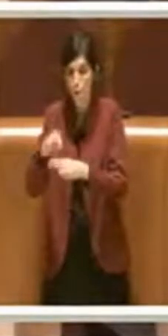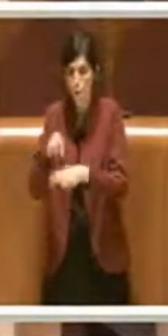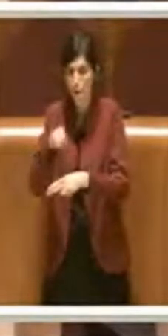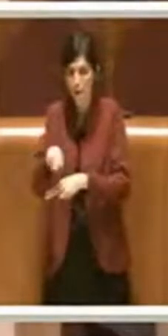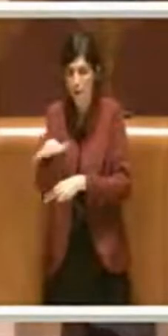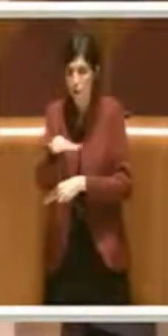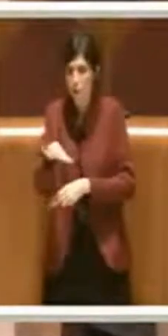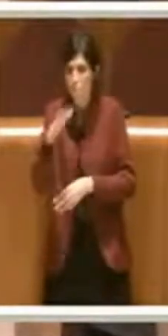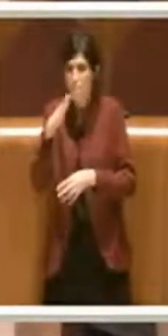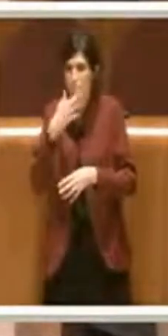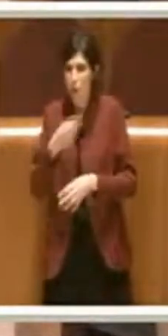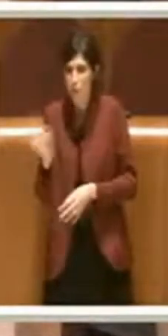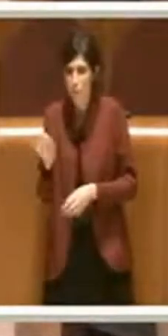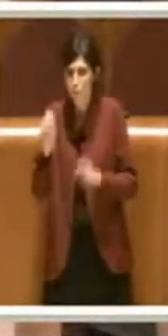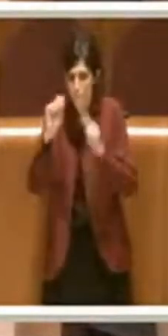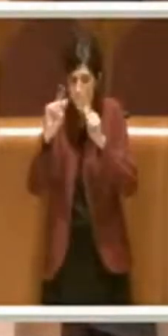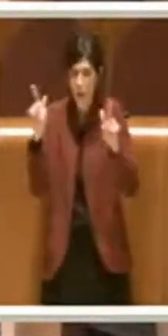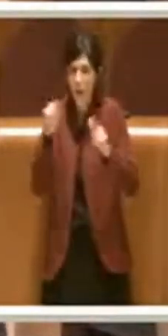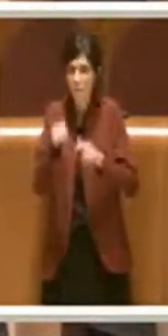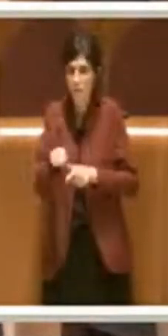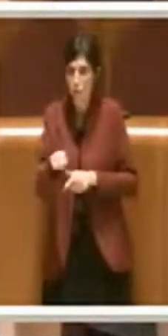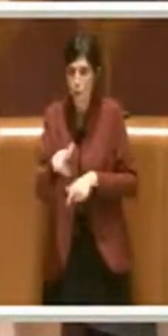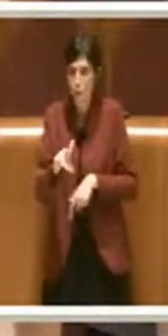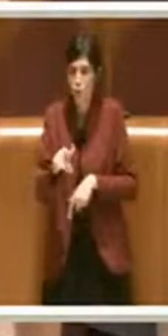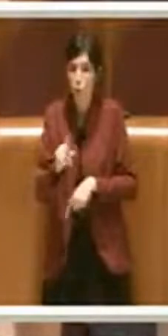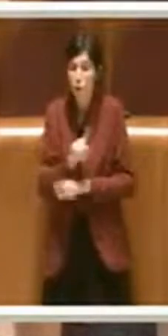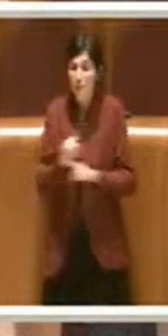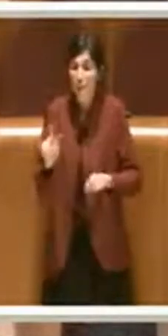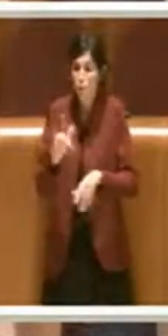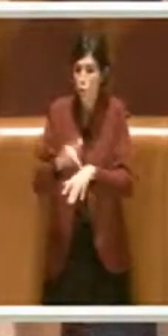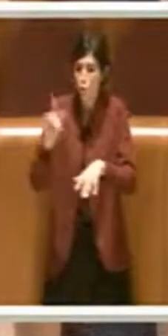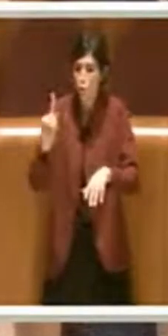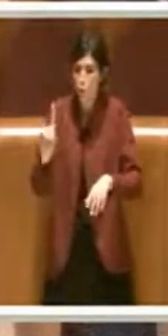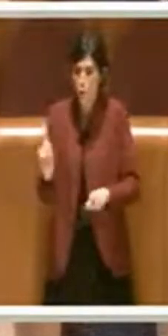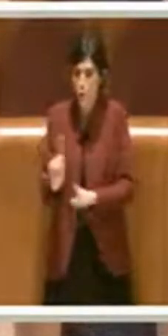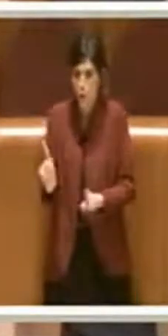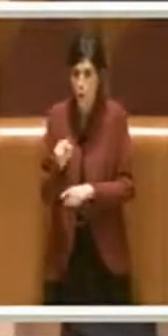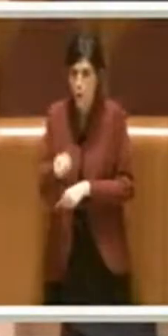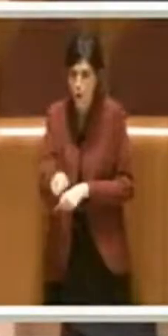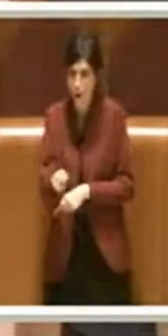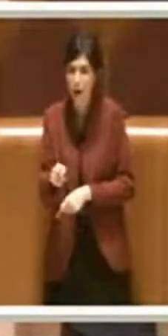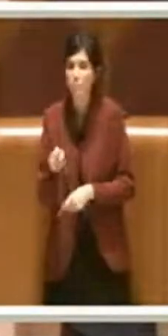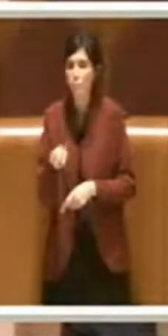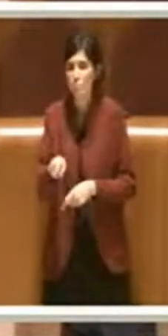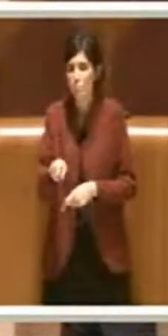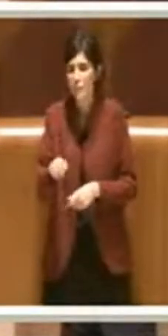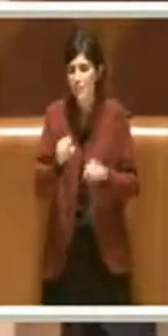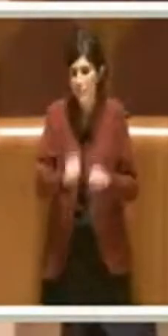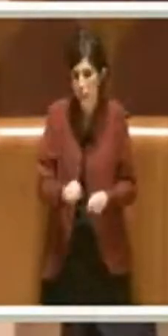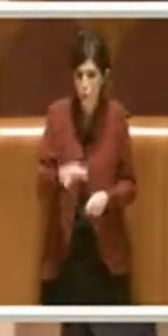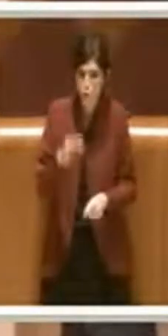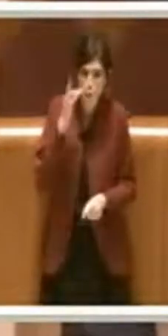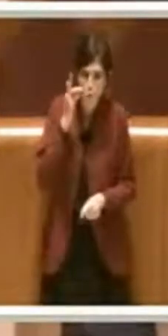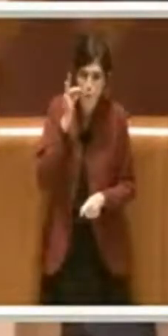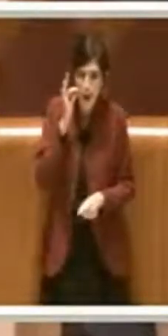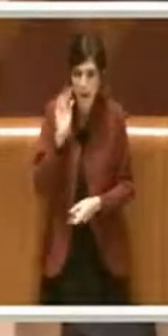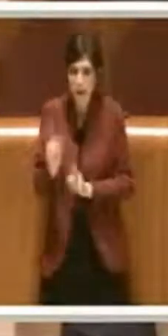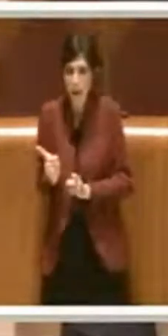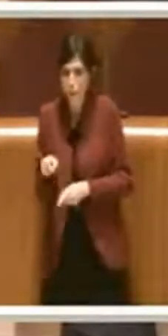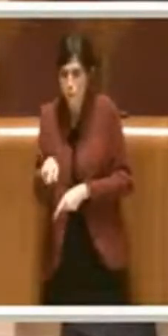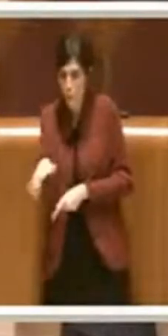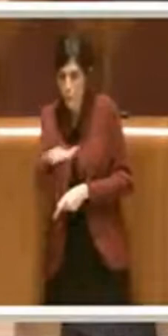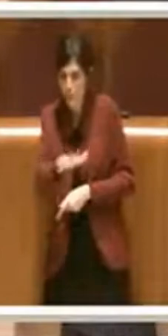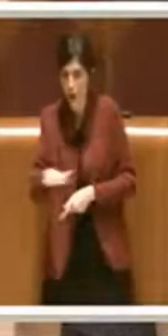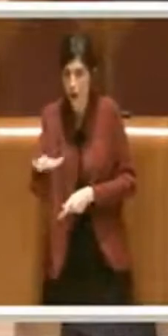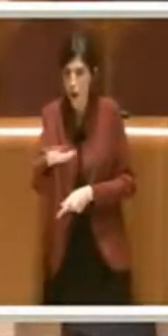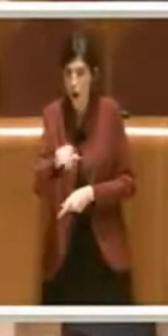può toccare da un punto di vista quindi sia naturalistico ma anche di salute umana. Quel territorio